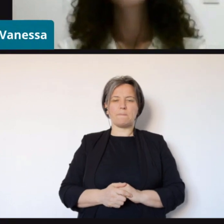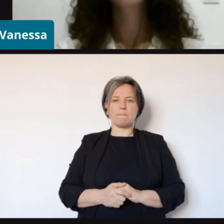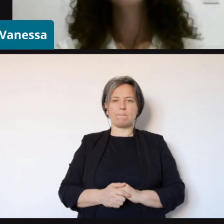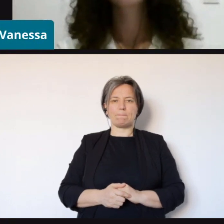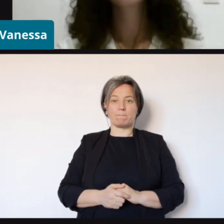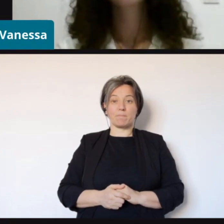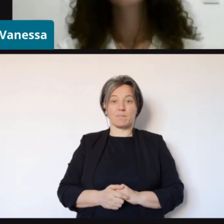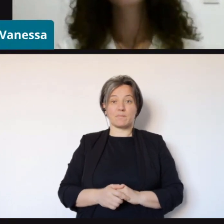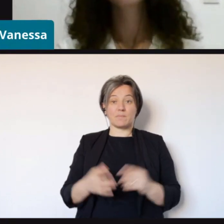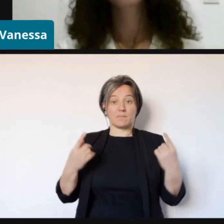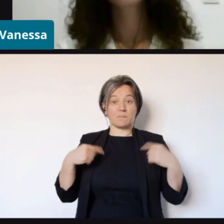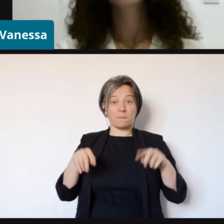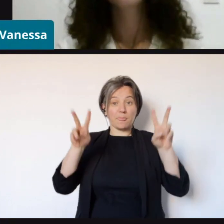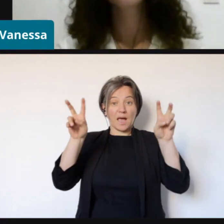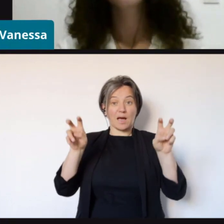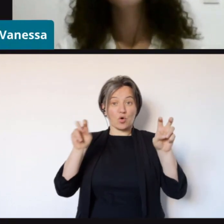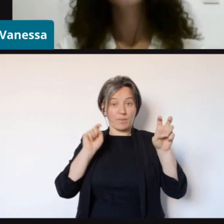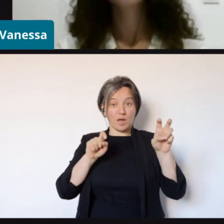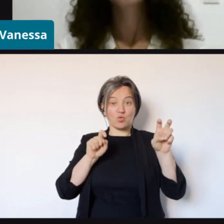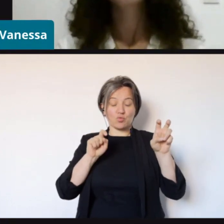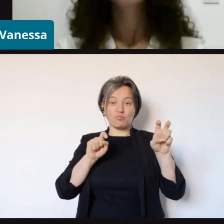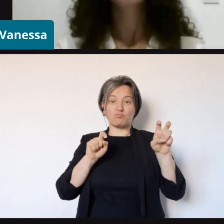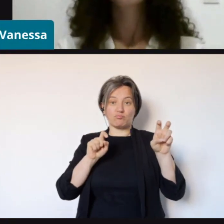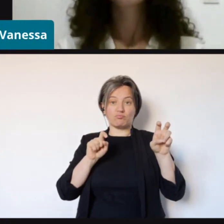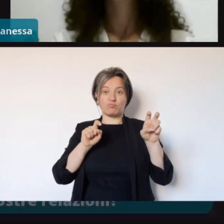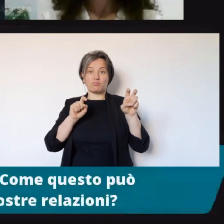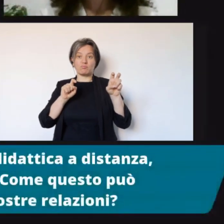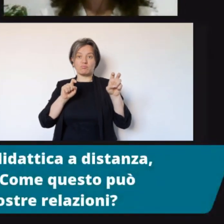Allora, su questo argomento